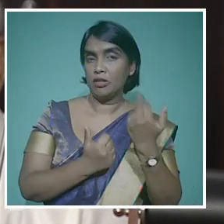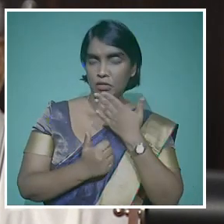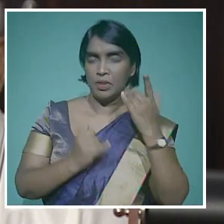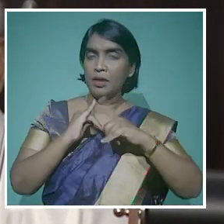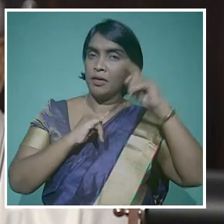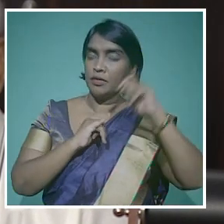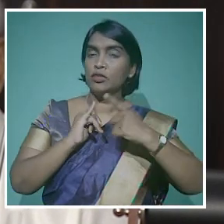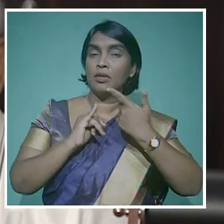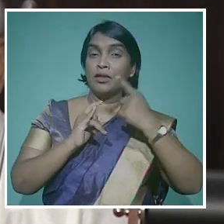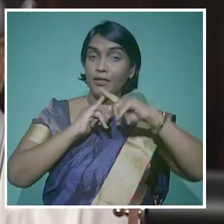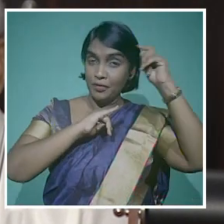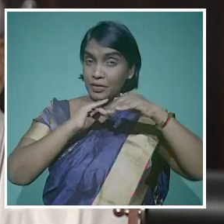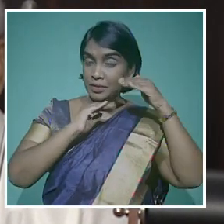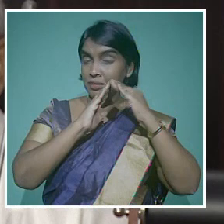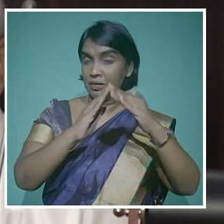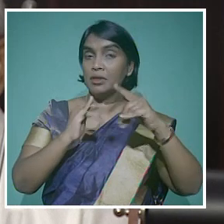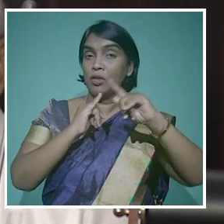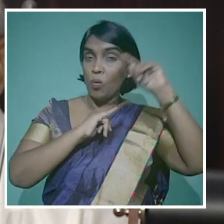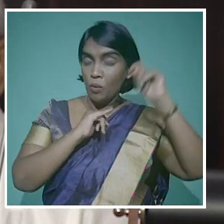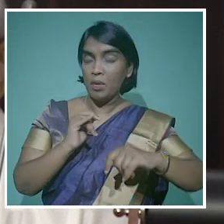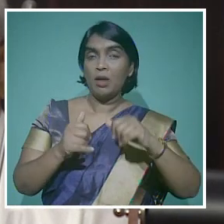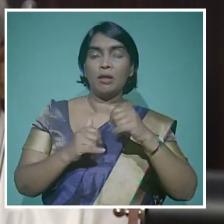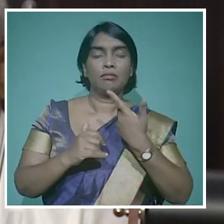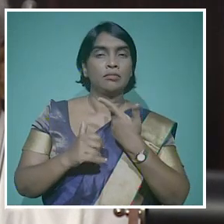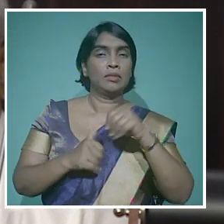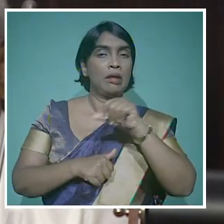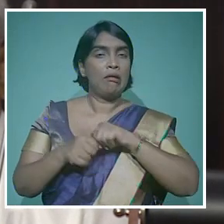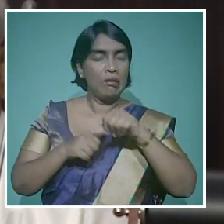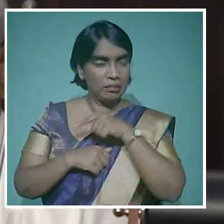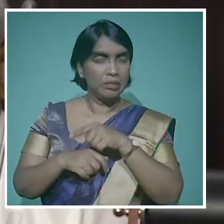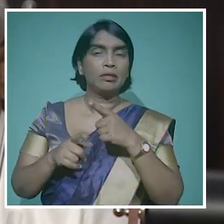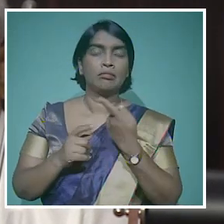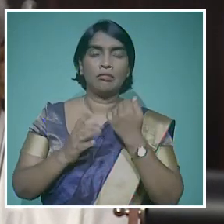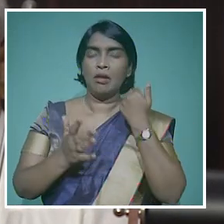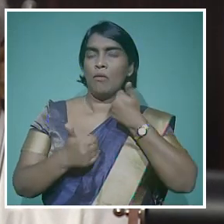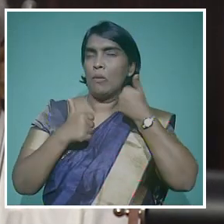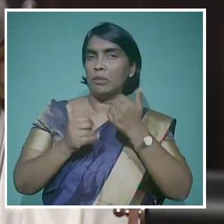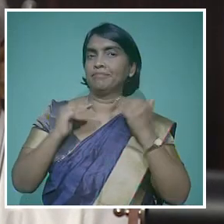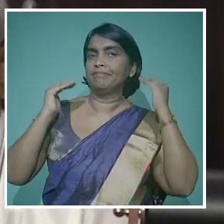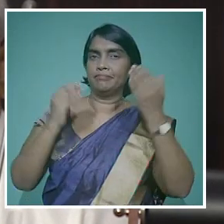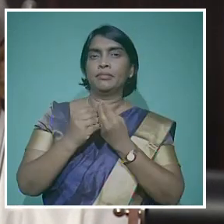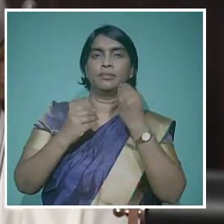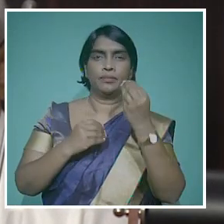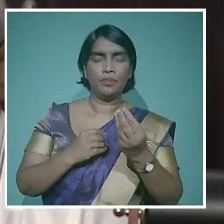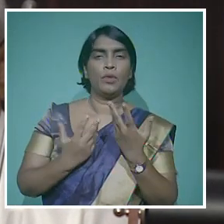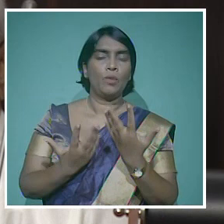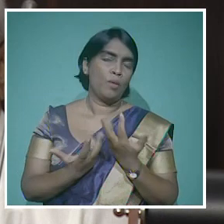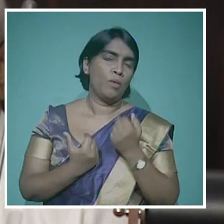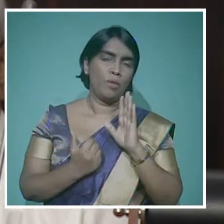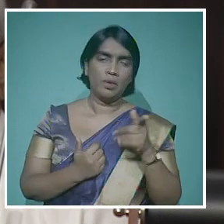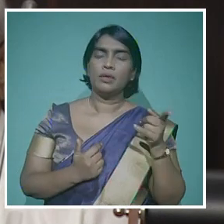විශ්වවිද්‍යාල උපාධි සඳහා තත්ත්ව සහතිකා ප්‍රතිවිධන මණ්ඩලයක් ඇති කරන්නට යනවා. ඒක වුමනයි